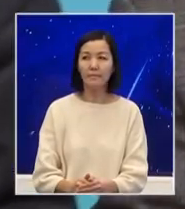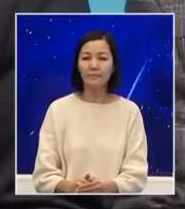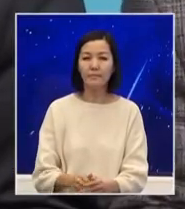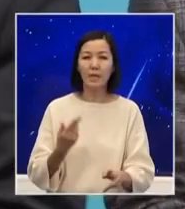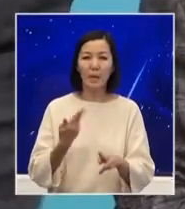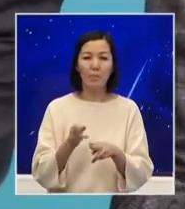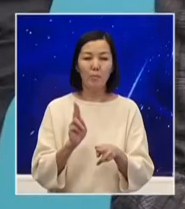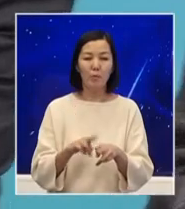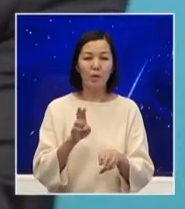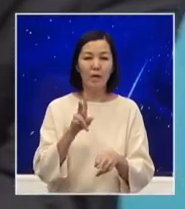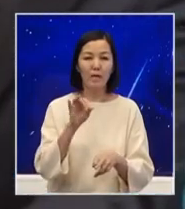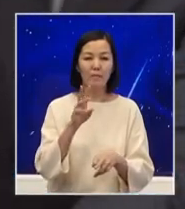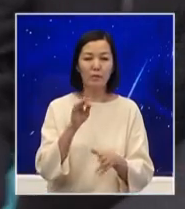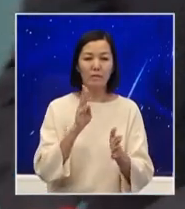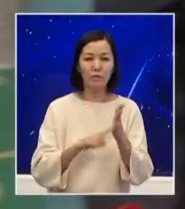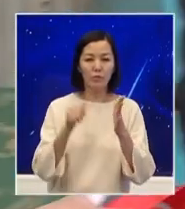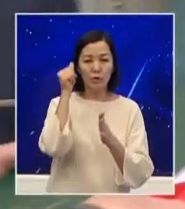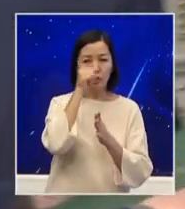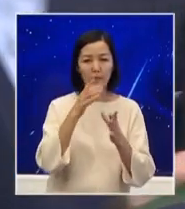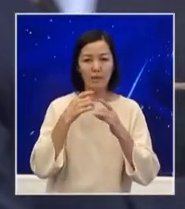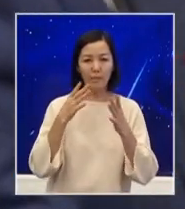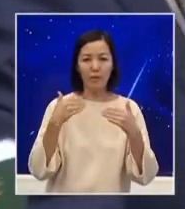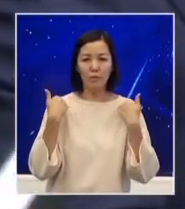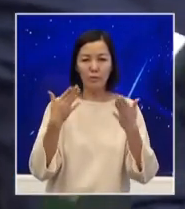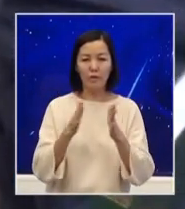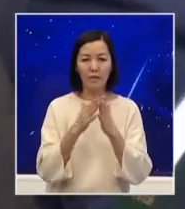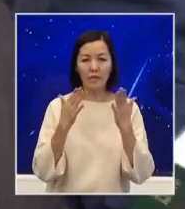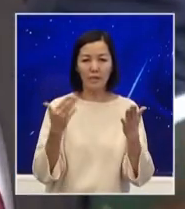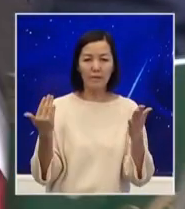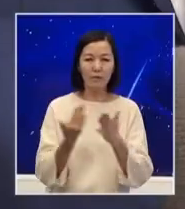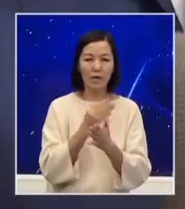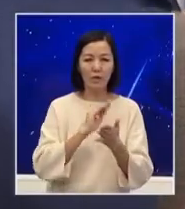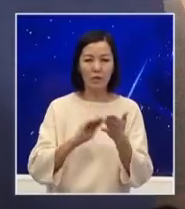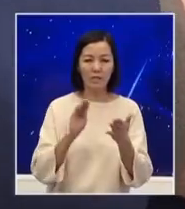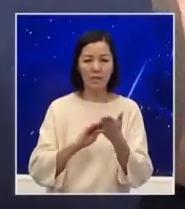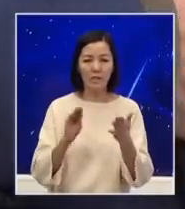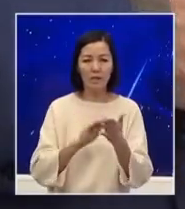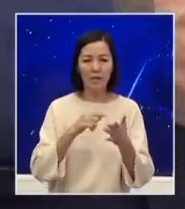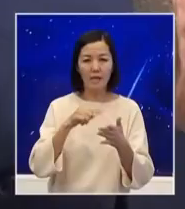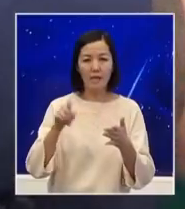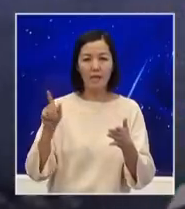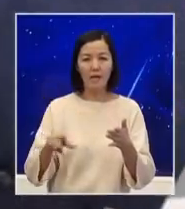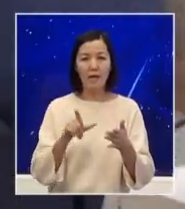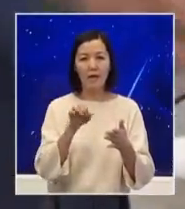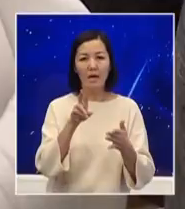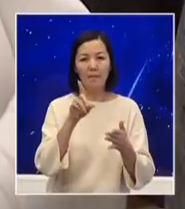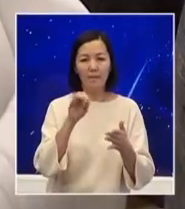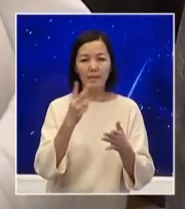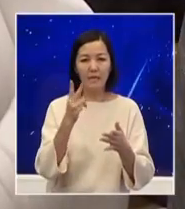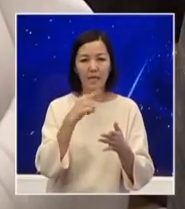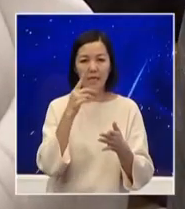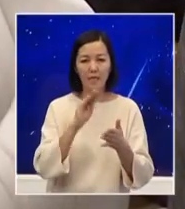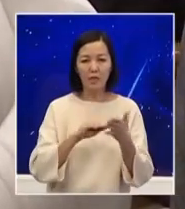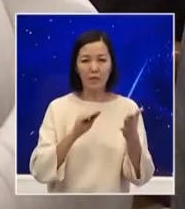Бұл Әнуар Әлімжановтың 90 жылдық мерейтойына орай шығарылған туынды. Құрастырушысы белгілі жазушы Ғаббас Қабышұлы. Екі тілде